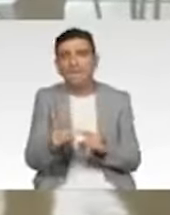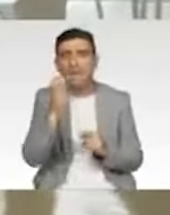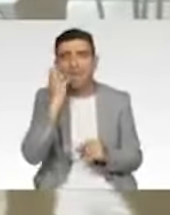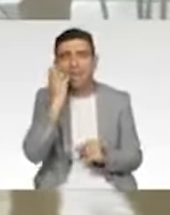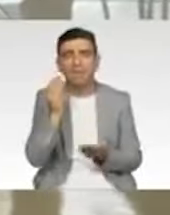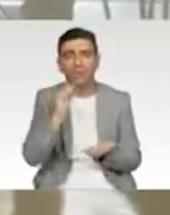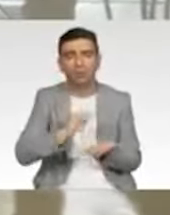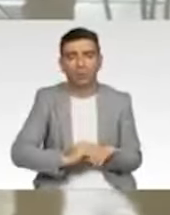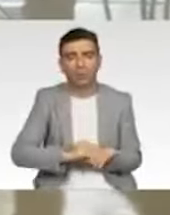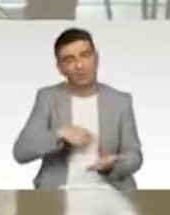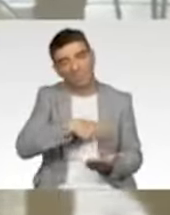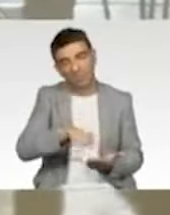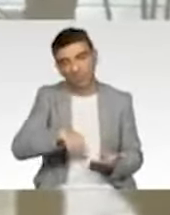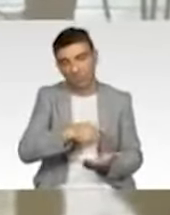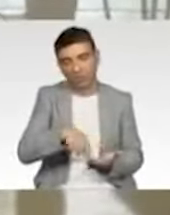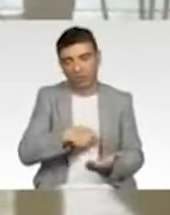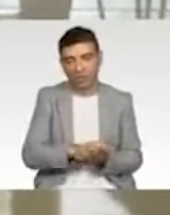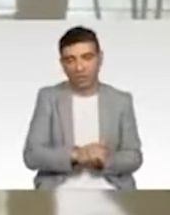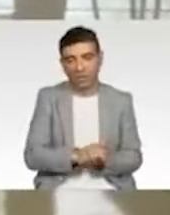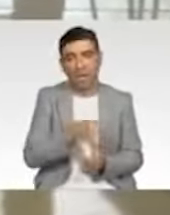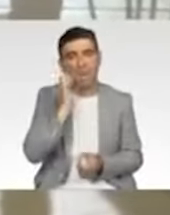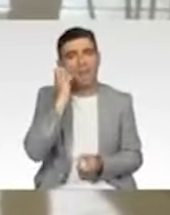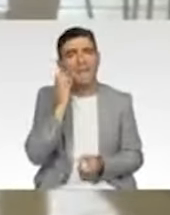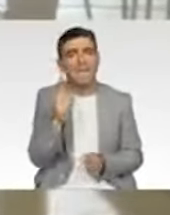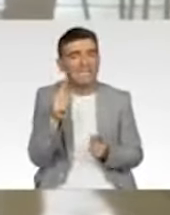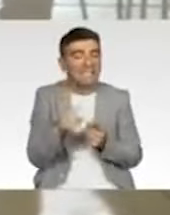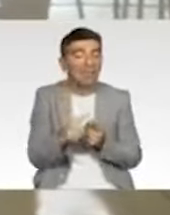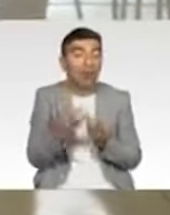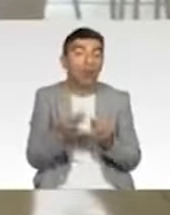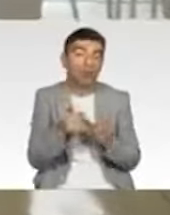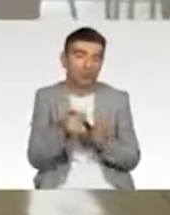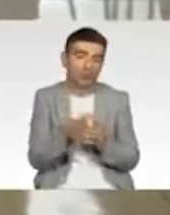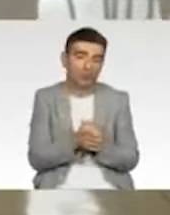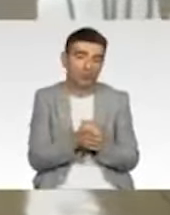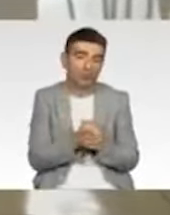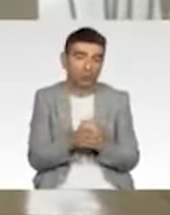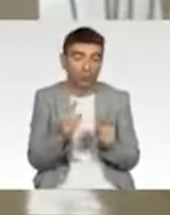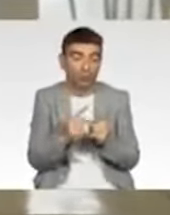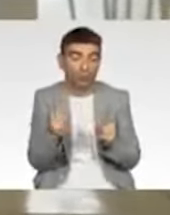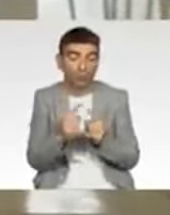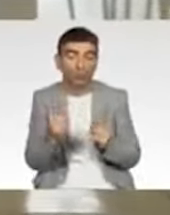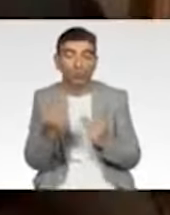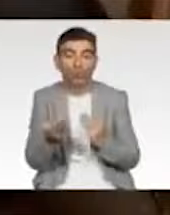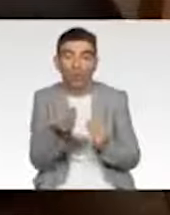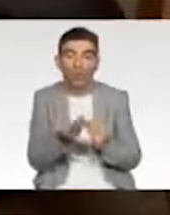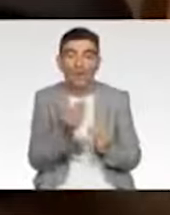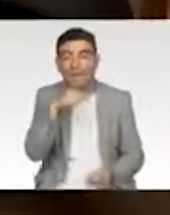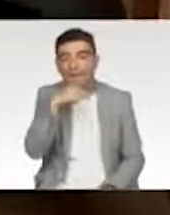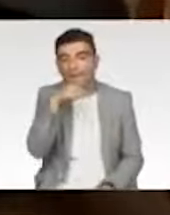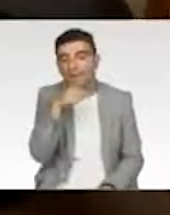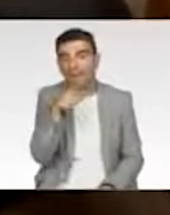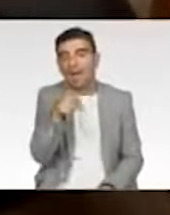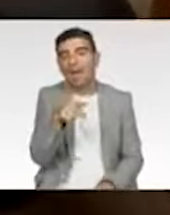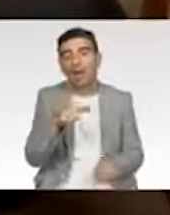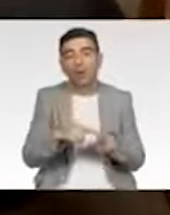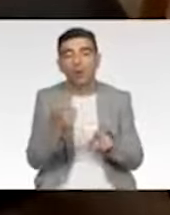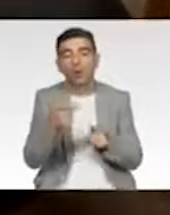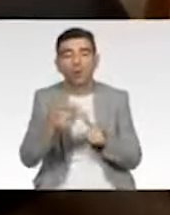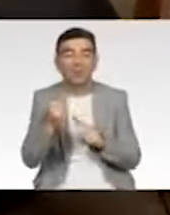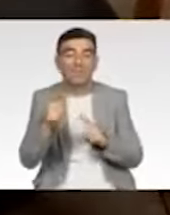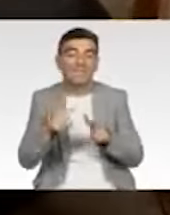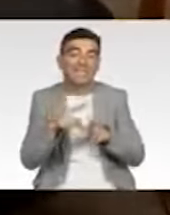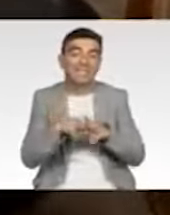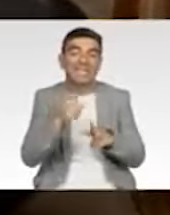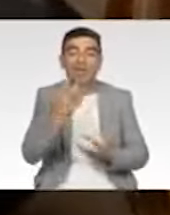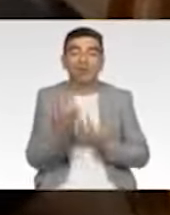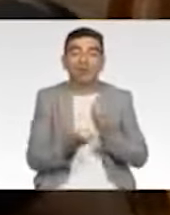koyup karıştıracağız. Patates de çok ince olmayacak, böyle iri iri. Doğradığımız biberler kuzine sobanın